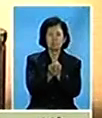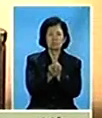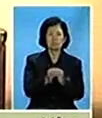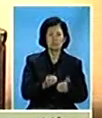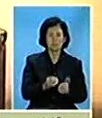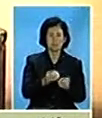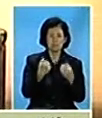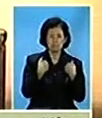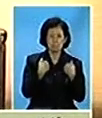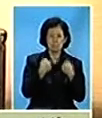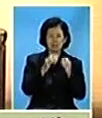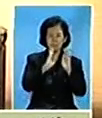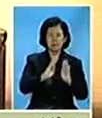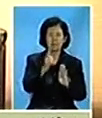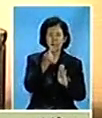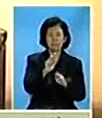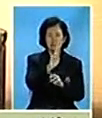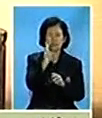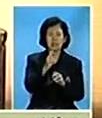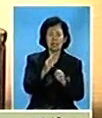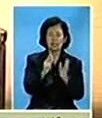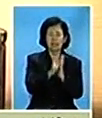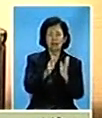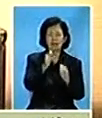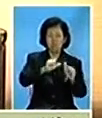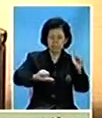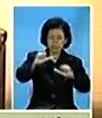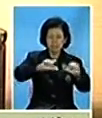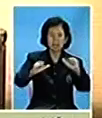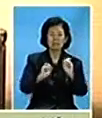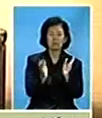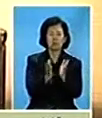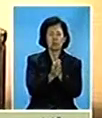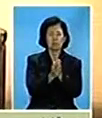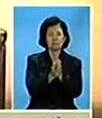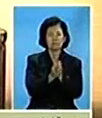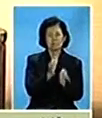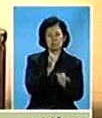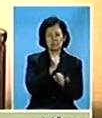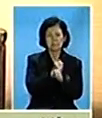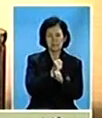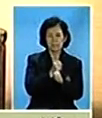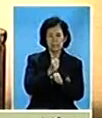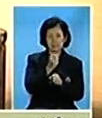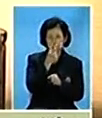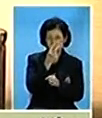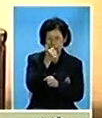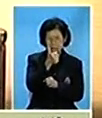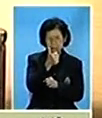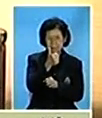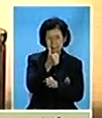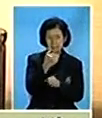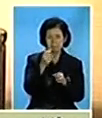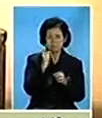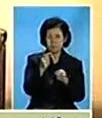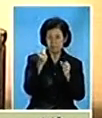พิ่มขึ้นมาโดยอาศัยหลักการทางวิทยาศาสตร์อย่างที่ท่านประธานกรรมาธิการได้นำเรียนซึ่งจะทำให้เกิดสภาเดียวแล้วก็เกิดเป็นพลัง